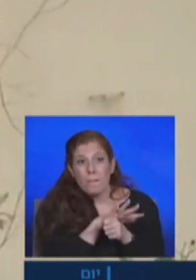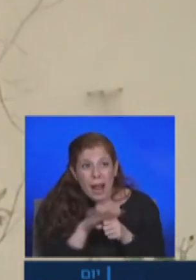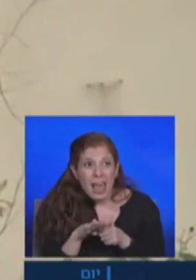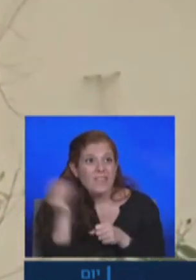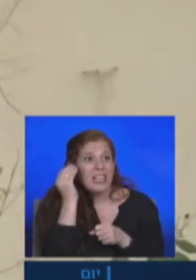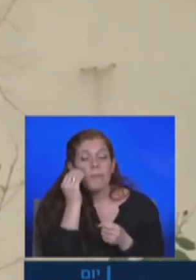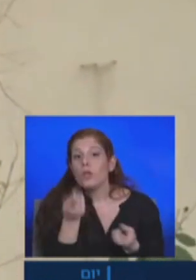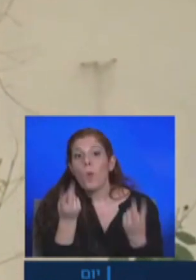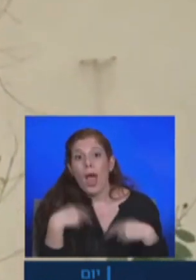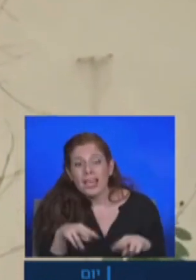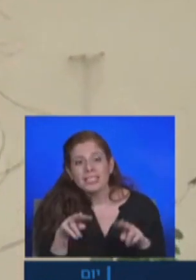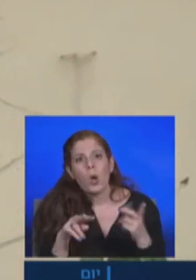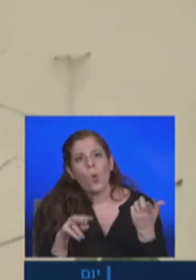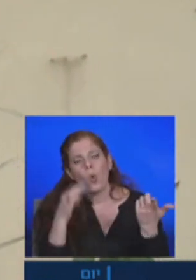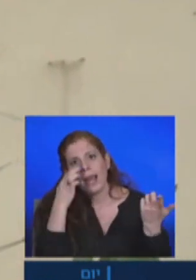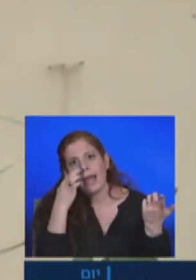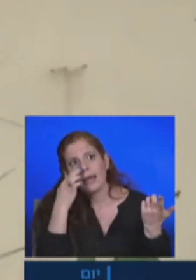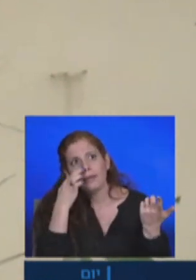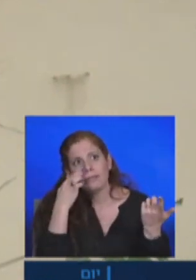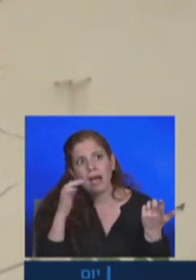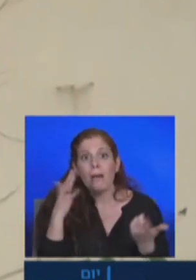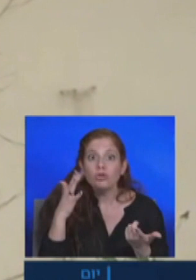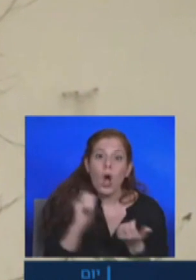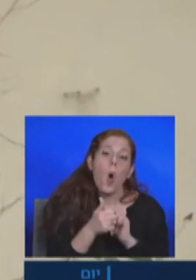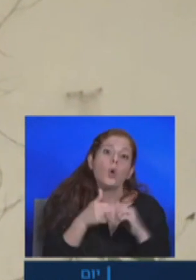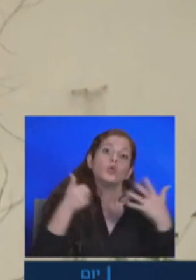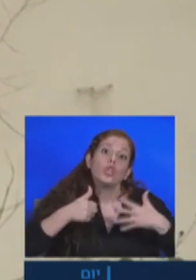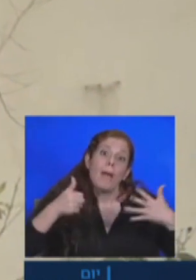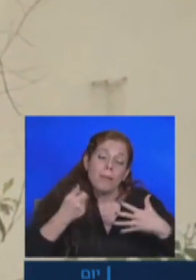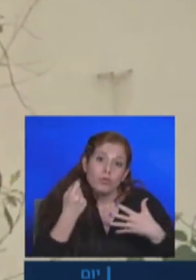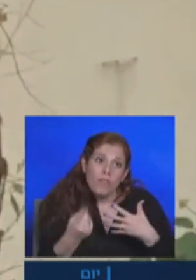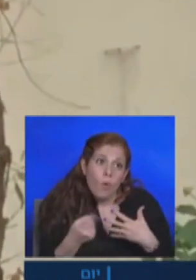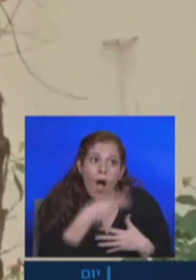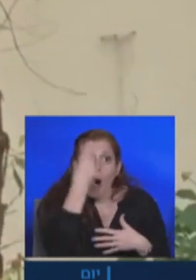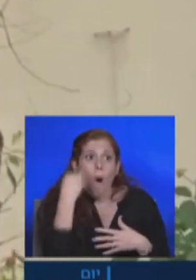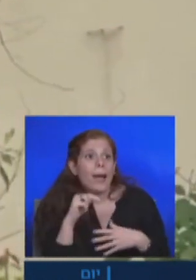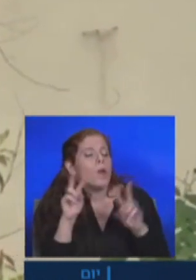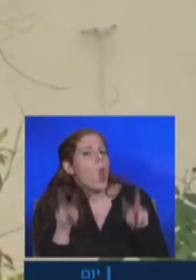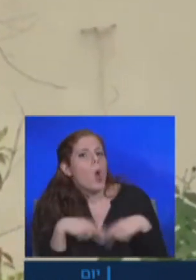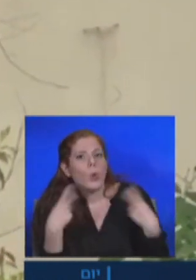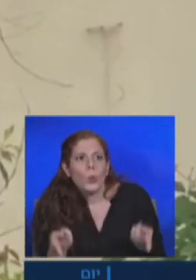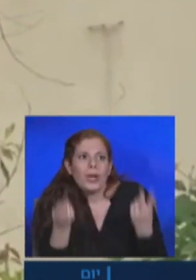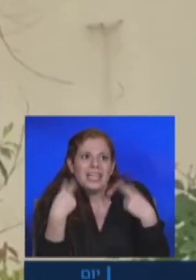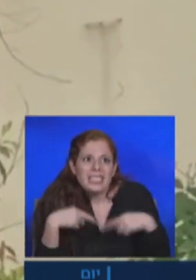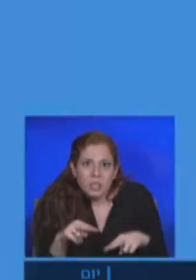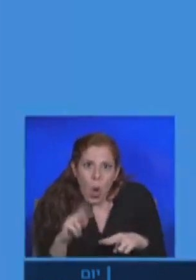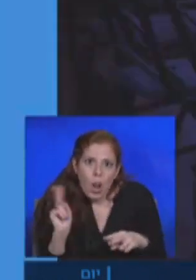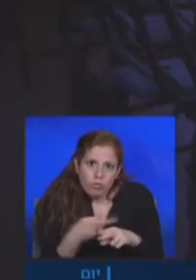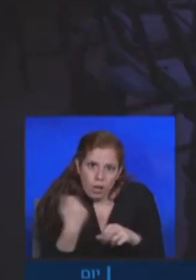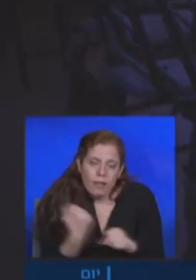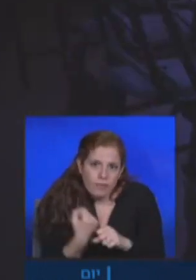יחזרו לחמישה או שישה ימים בשבוע, ההורים לא יוכלו לחזור לשגרת